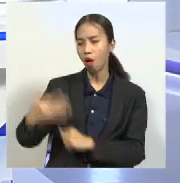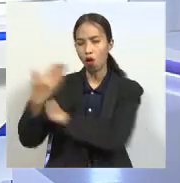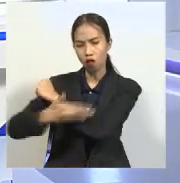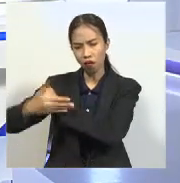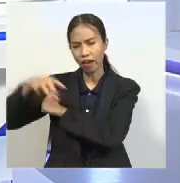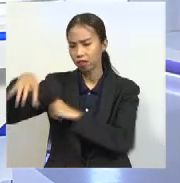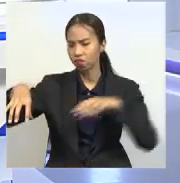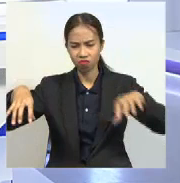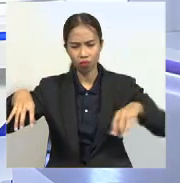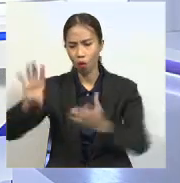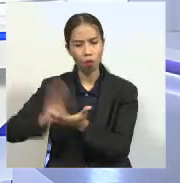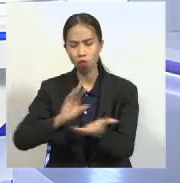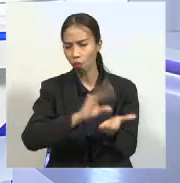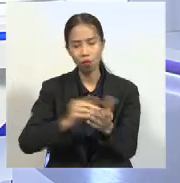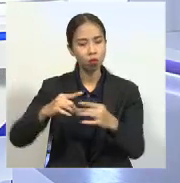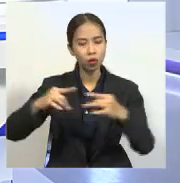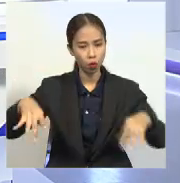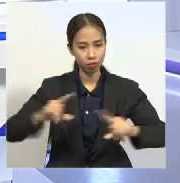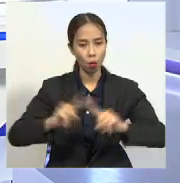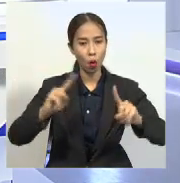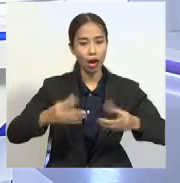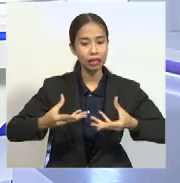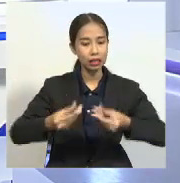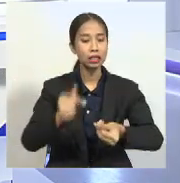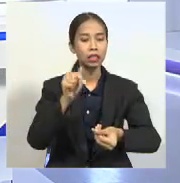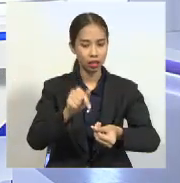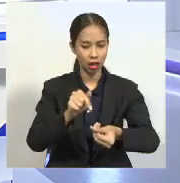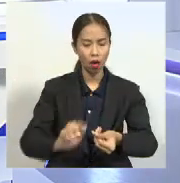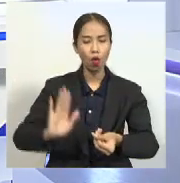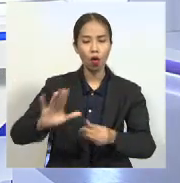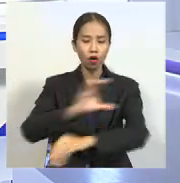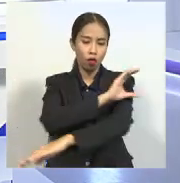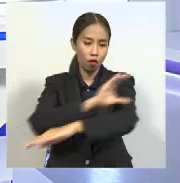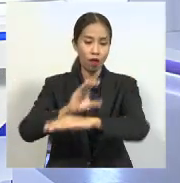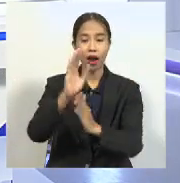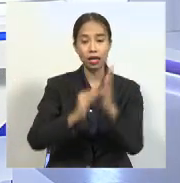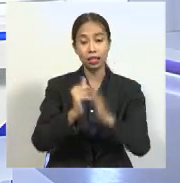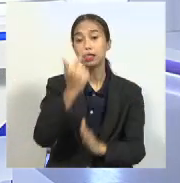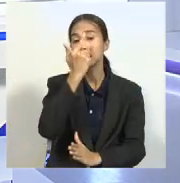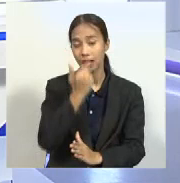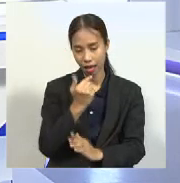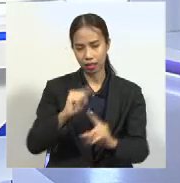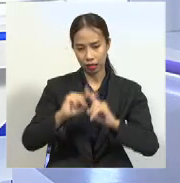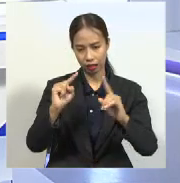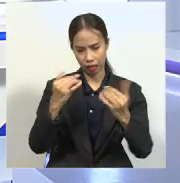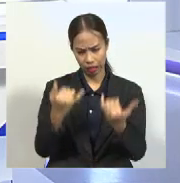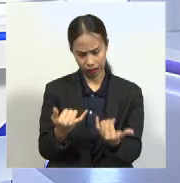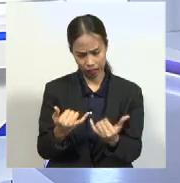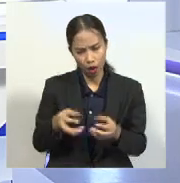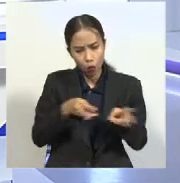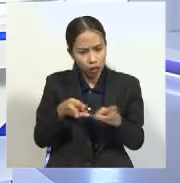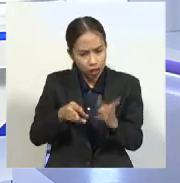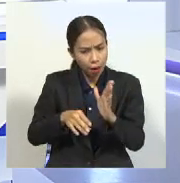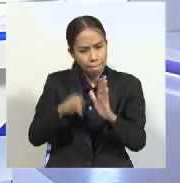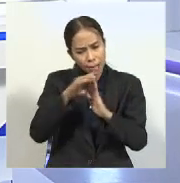อมรับนะครับว่าท้ายที่สุดแล้วพื้นที่ตรงนี้ท้ายที่สุดก็ต้องเกิดขึ้นในส่วนของรถไฟสายสีแดงแต่ว่ากระบวนการในการเกิดขึ้นหรือว่าการเ